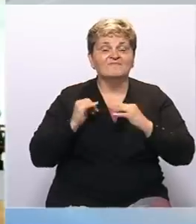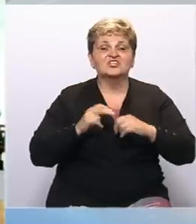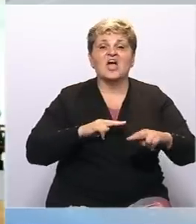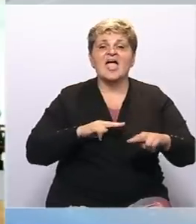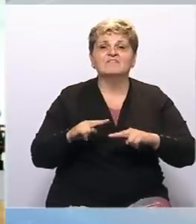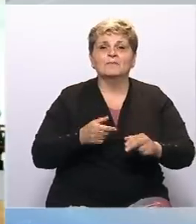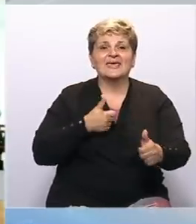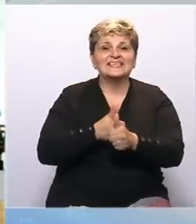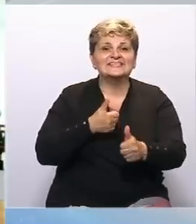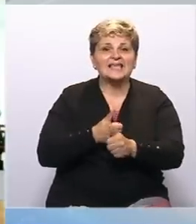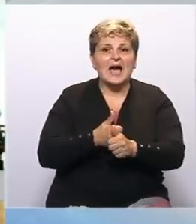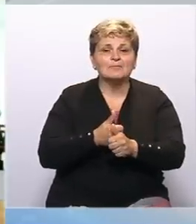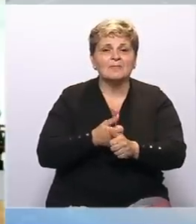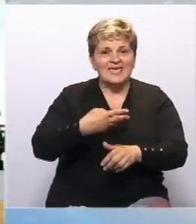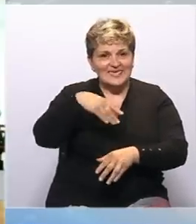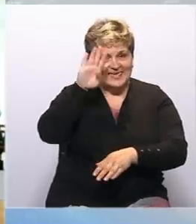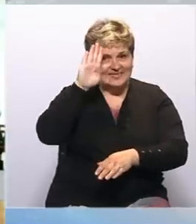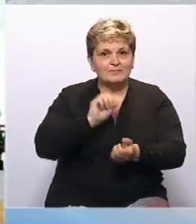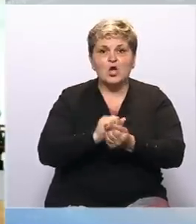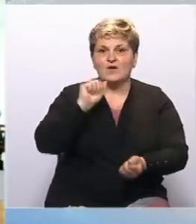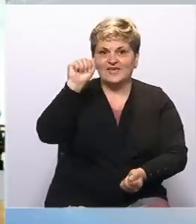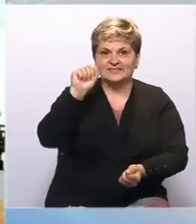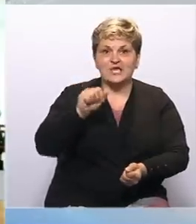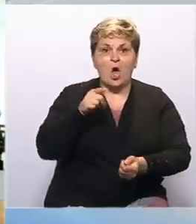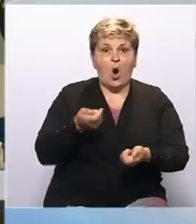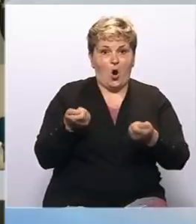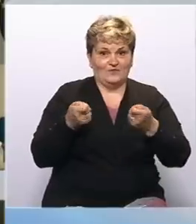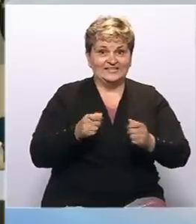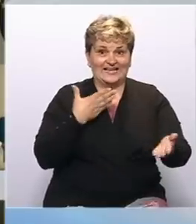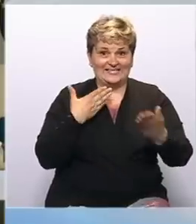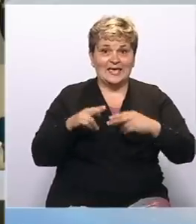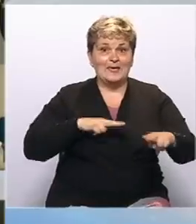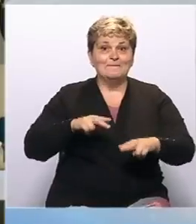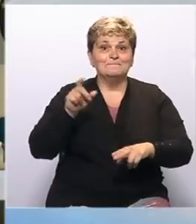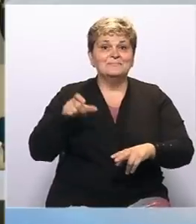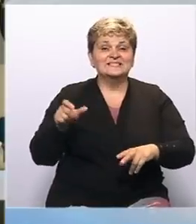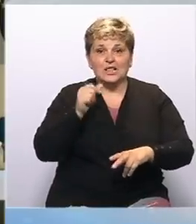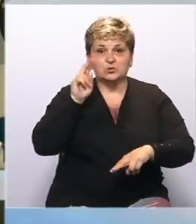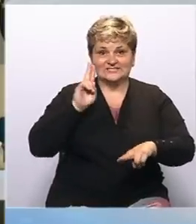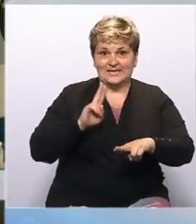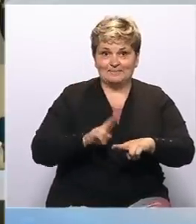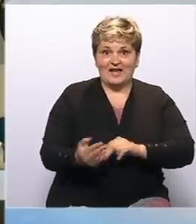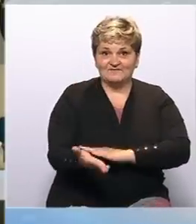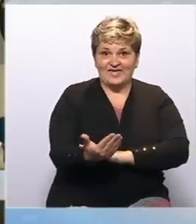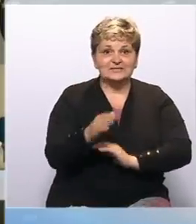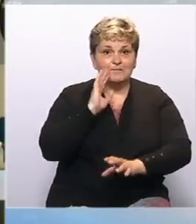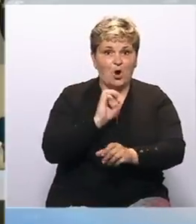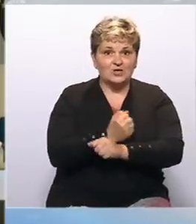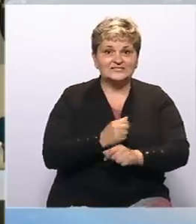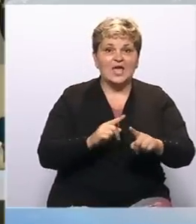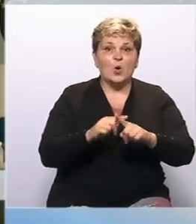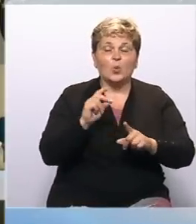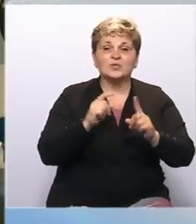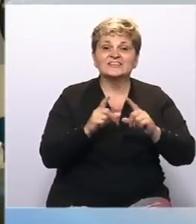Evrope za praćenje provođenja Istanbulske konvencije. Ovo je zaključeno na sastanku ministra za ljudska prava i izbjeglice Bosne i